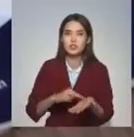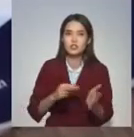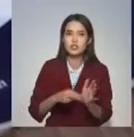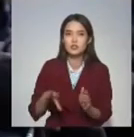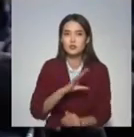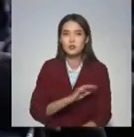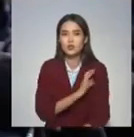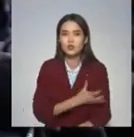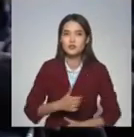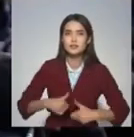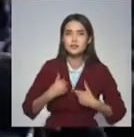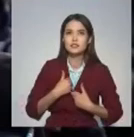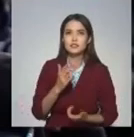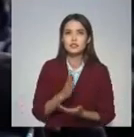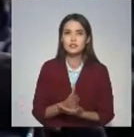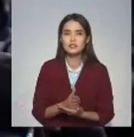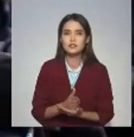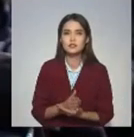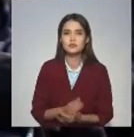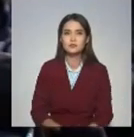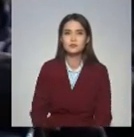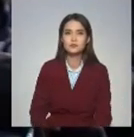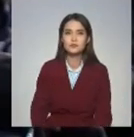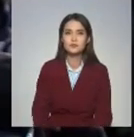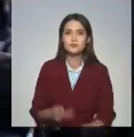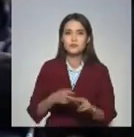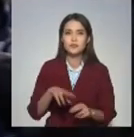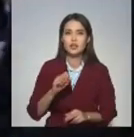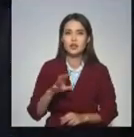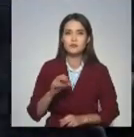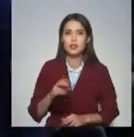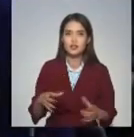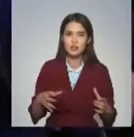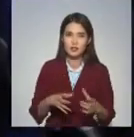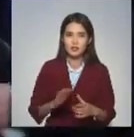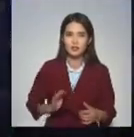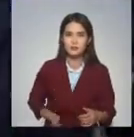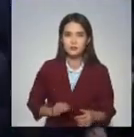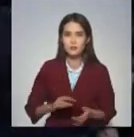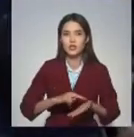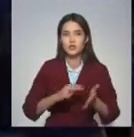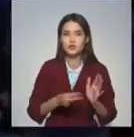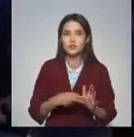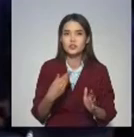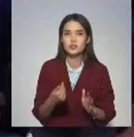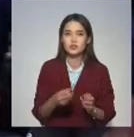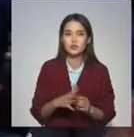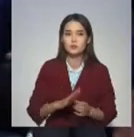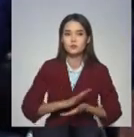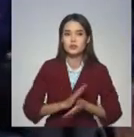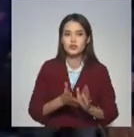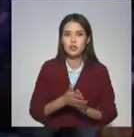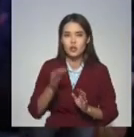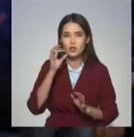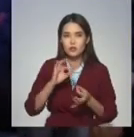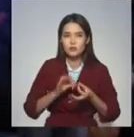күшін салмақ. Жастарға жұмыс деп аталатын жаңа Аманат партиясының жобасы еңбек саласында уәкілетті